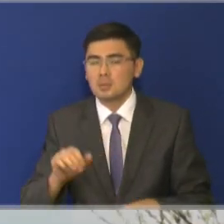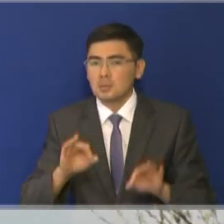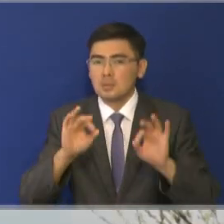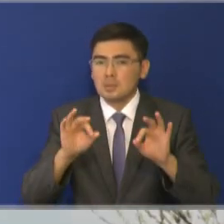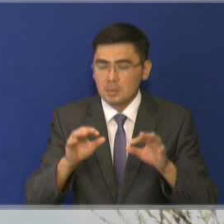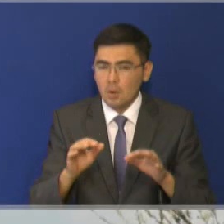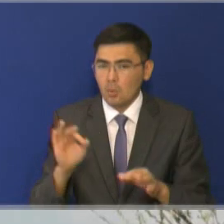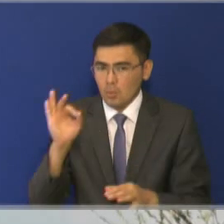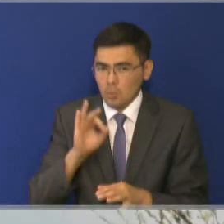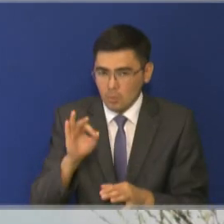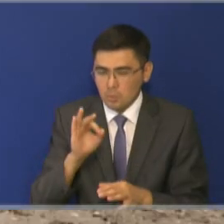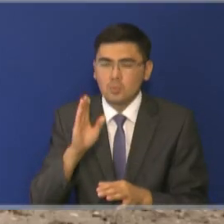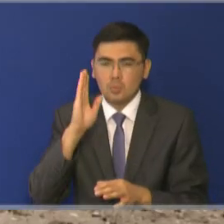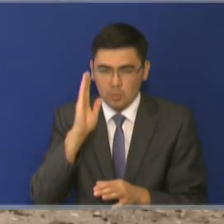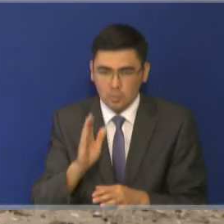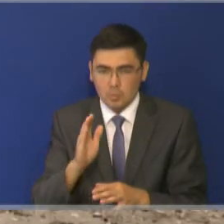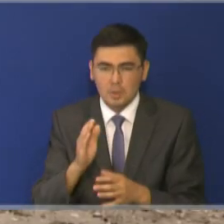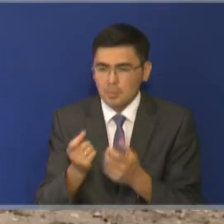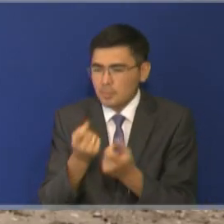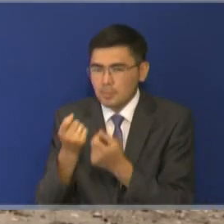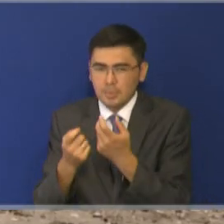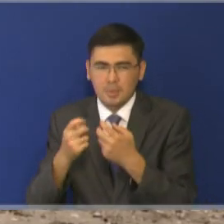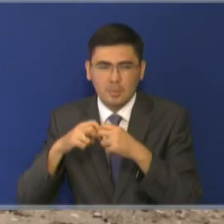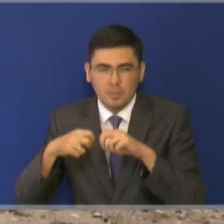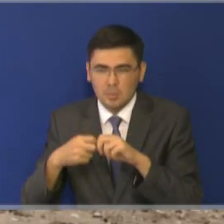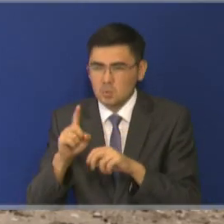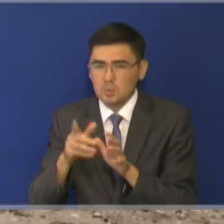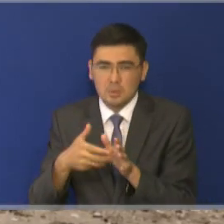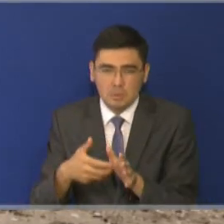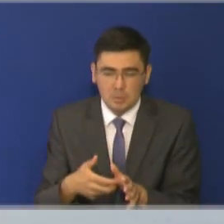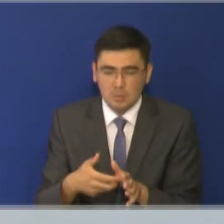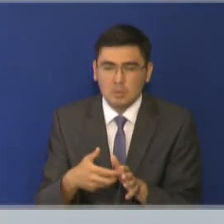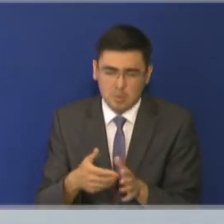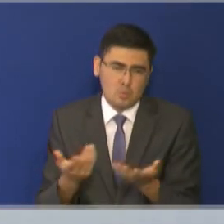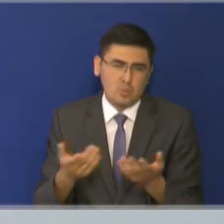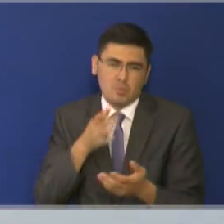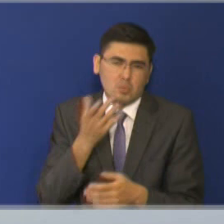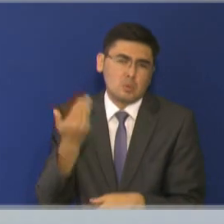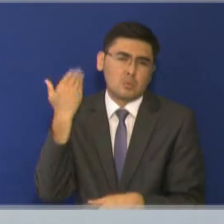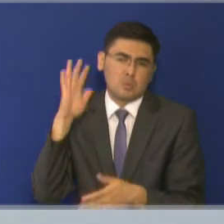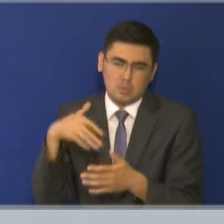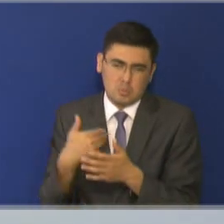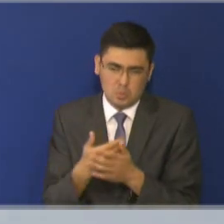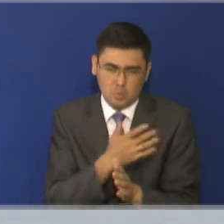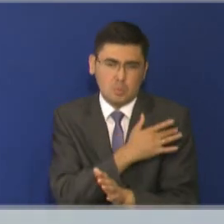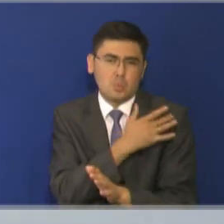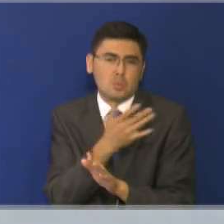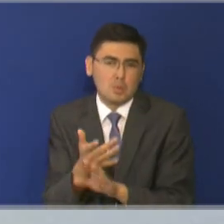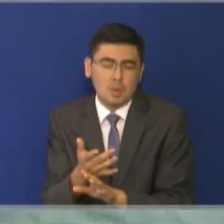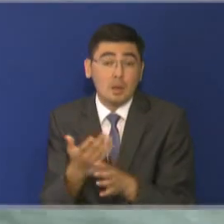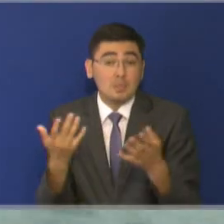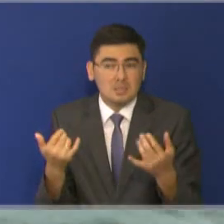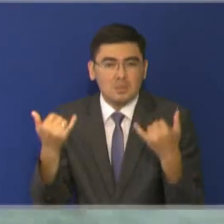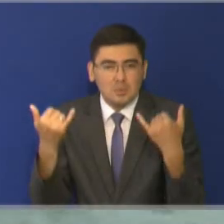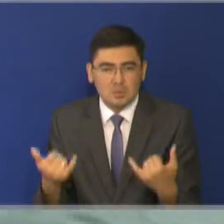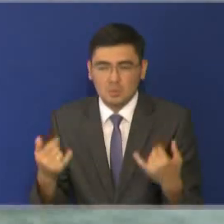тұжырымдамасы қайта қаралады. Заманауи сын-қатерлер жетерлік және көп уақыт өтті. Бұл бағыттағы жұмыстарды жақсарту үшін тұжырымдама